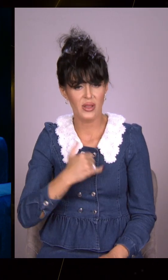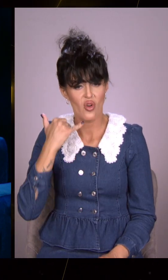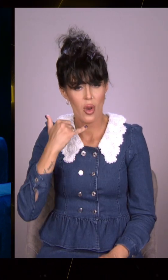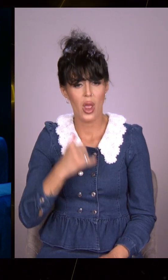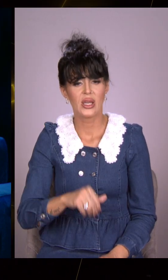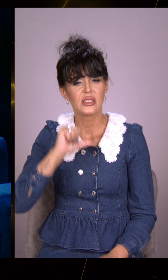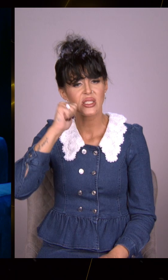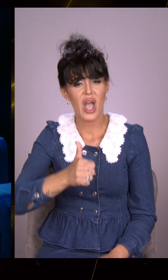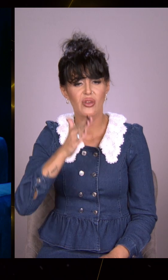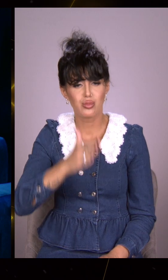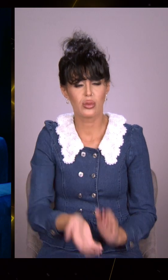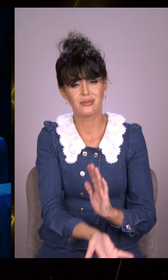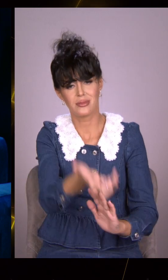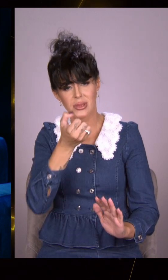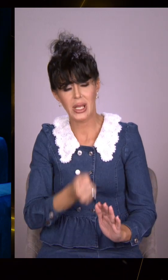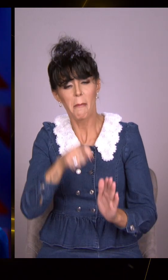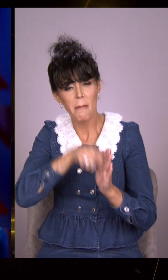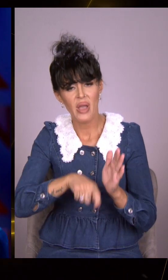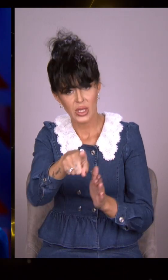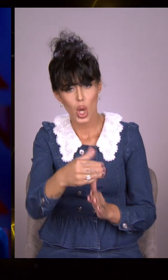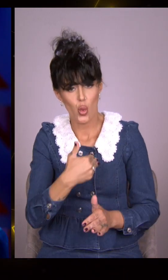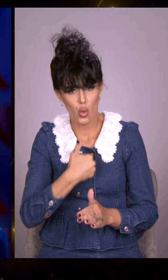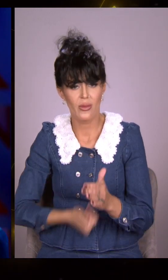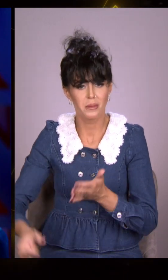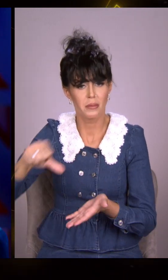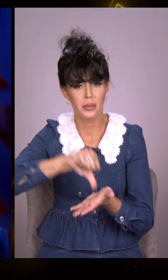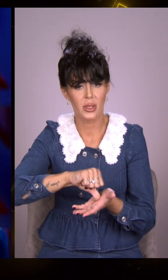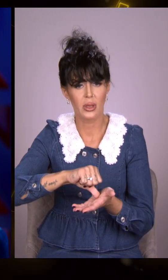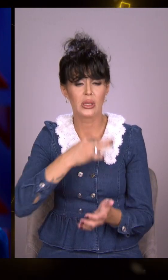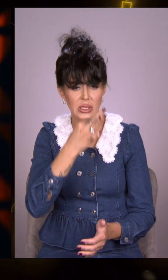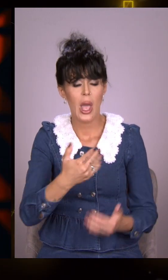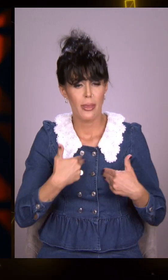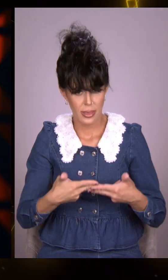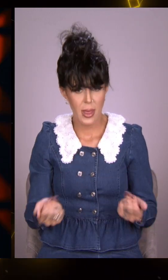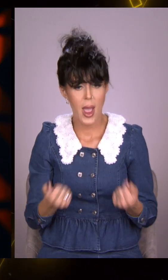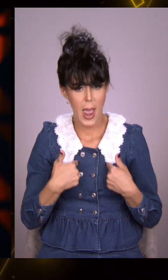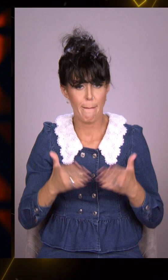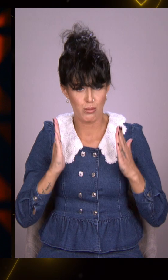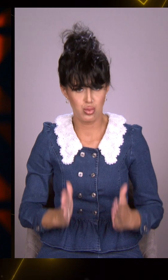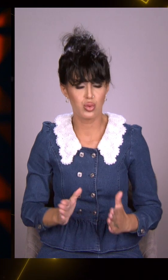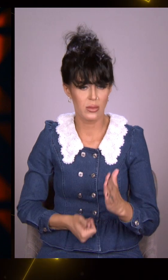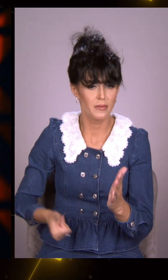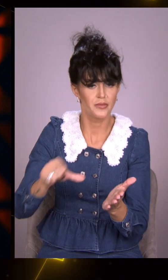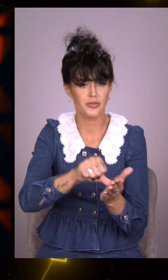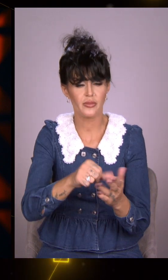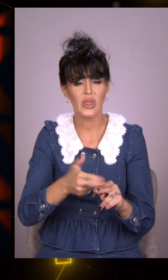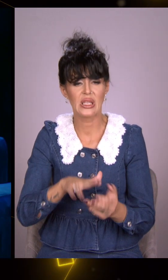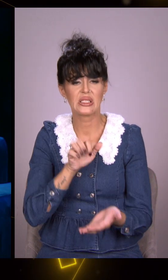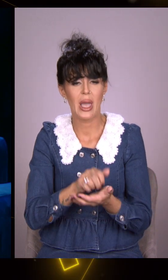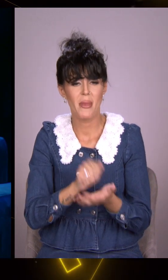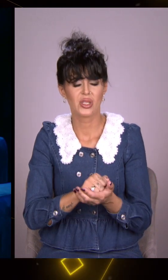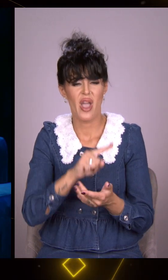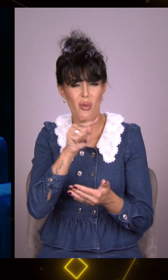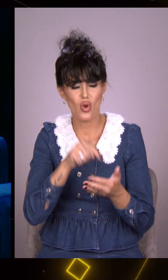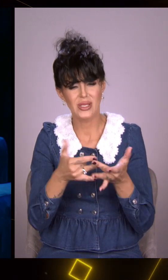буде ексгумація, чи ви хочете бути присутні. Я сказала, що я буду. Цим питанням ще займався старший мій внук,